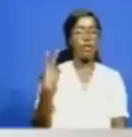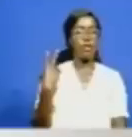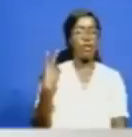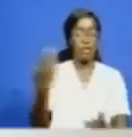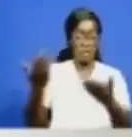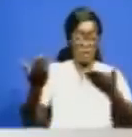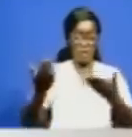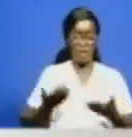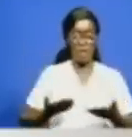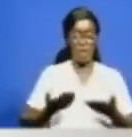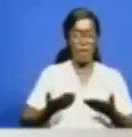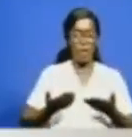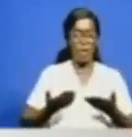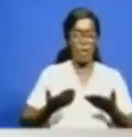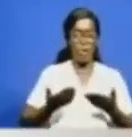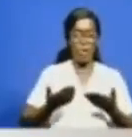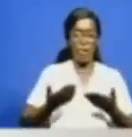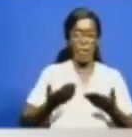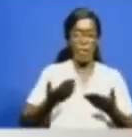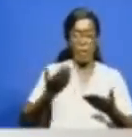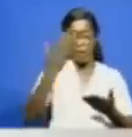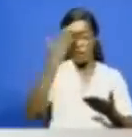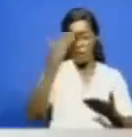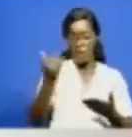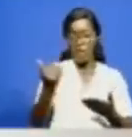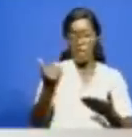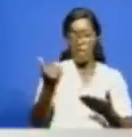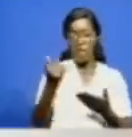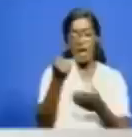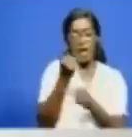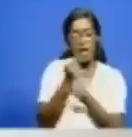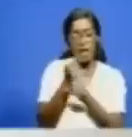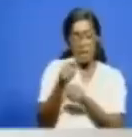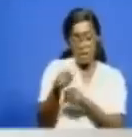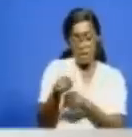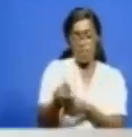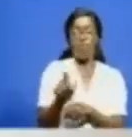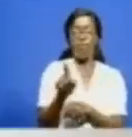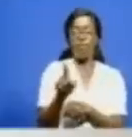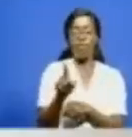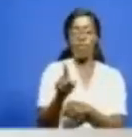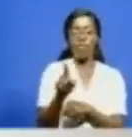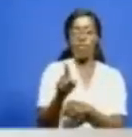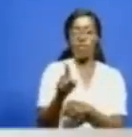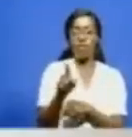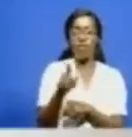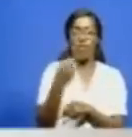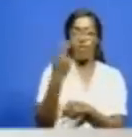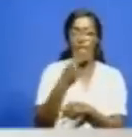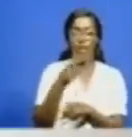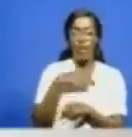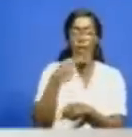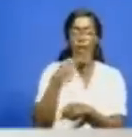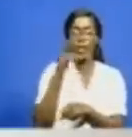tuliletewa kwa sababu ya juhudi ya huyu mzee ambaye amelala